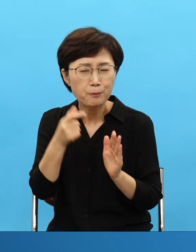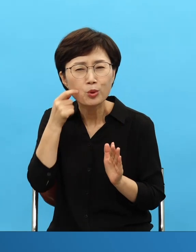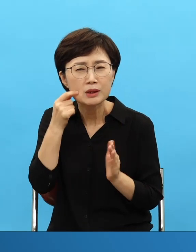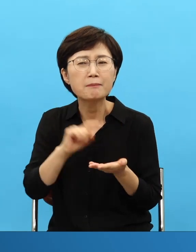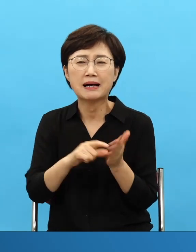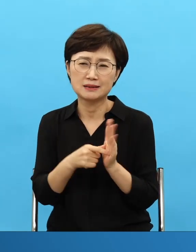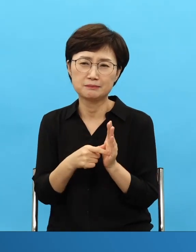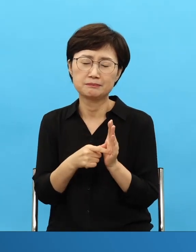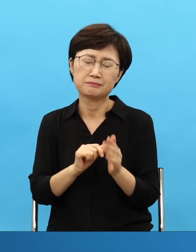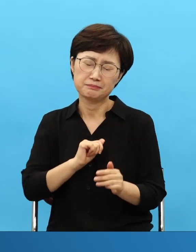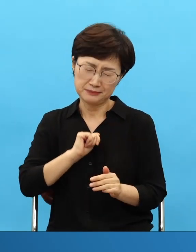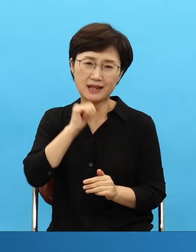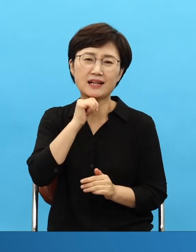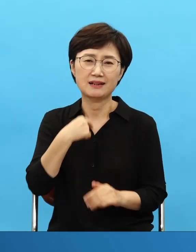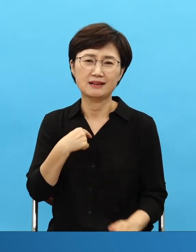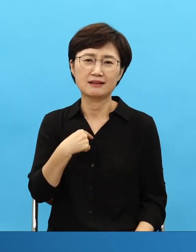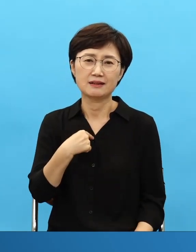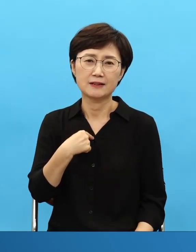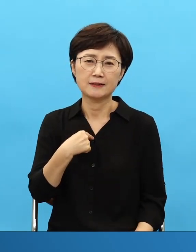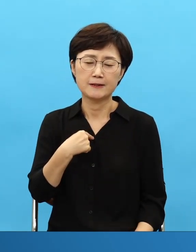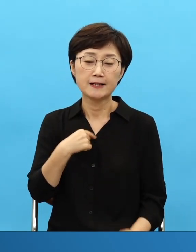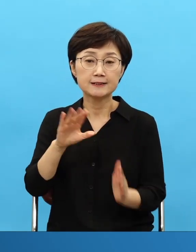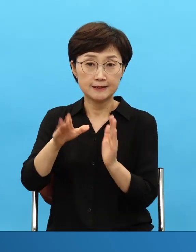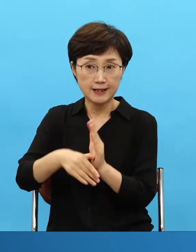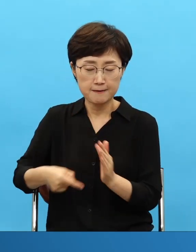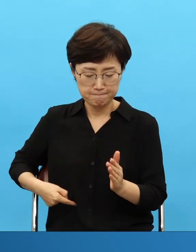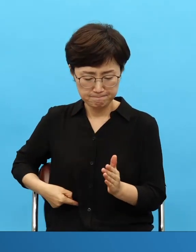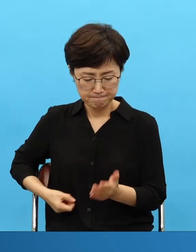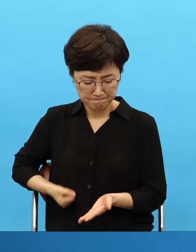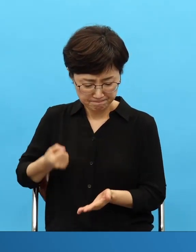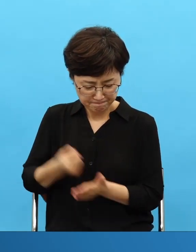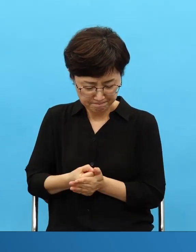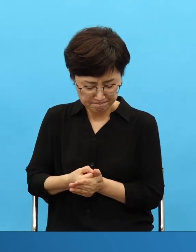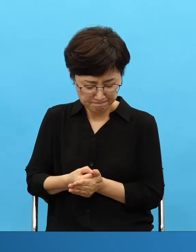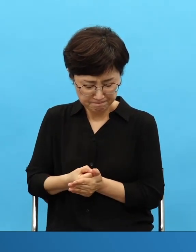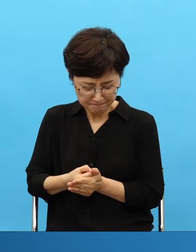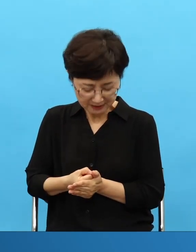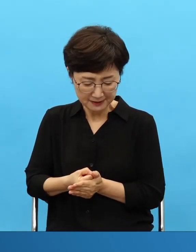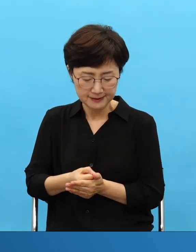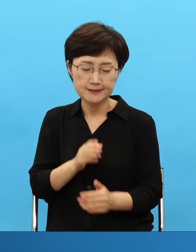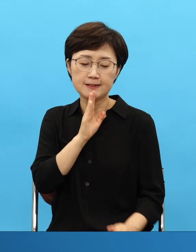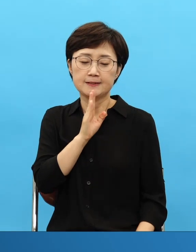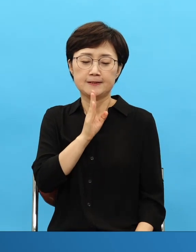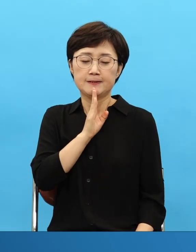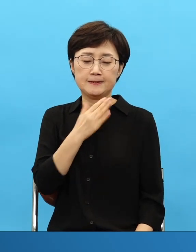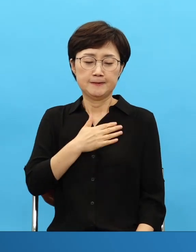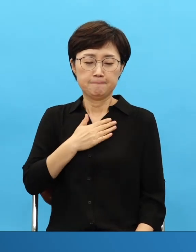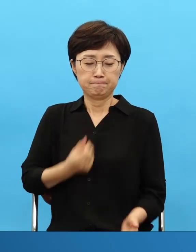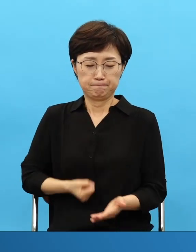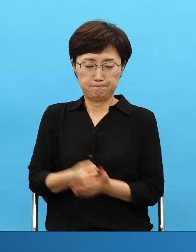your testimony. 저는 결단했어요. But I resolved in my heart. 그때부터요.